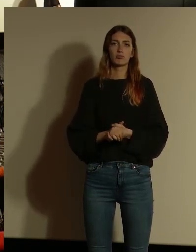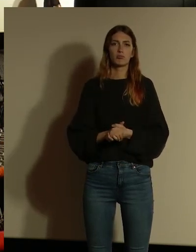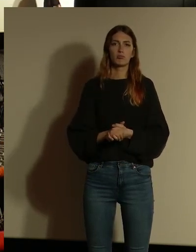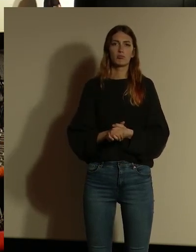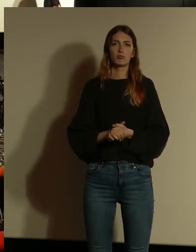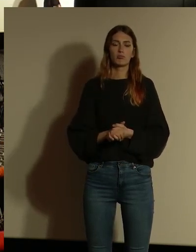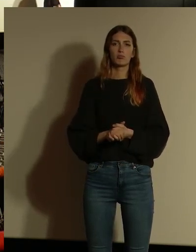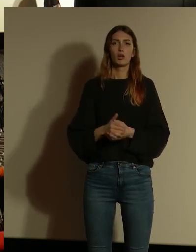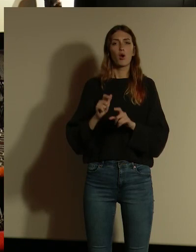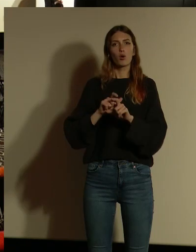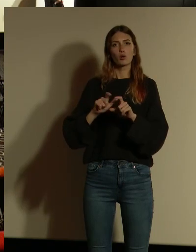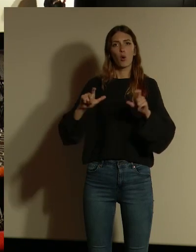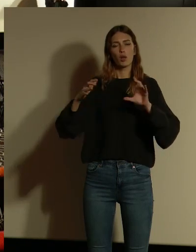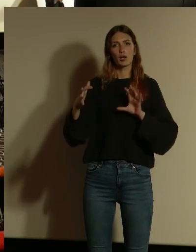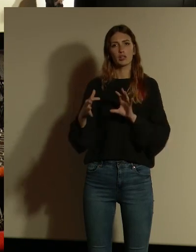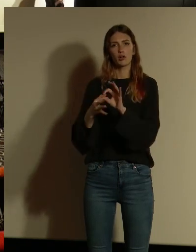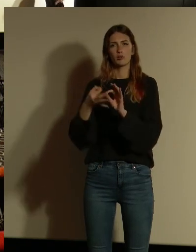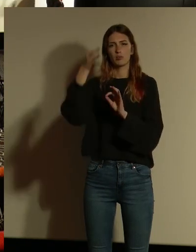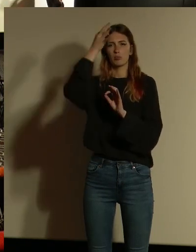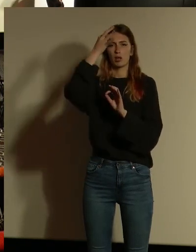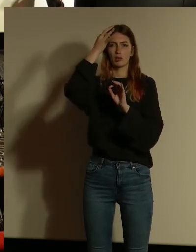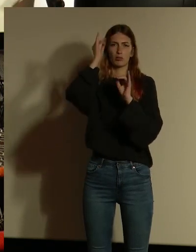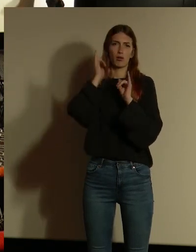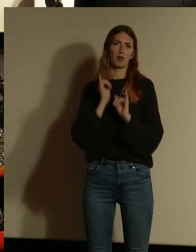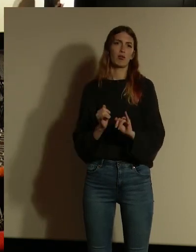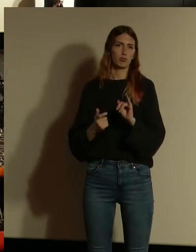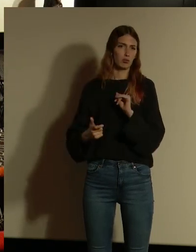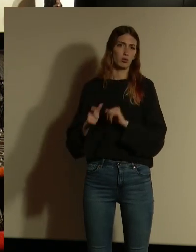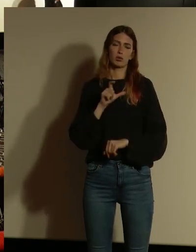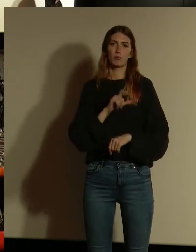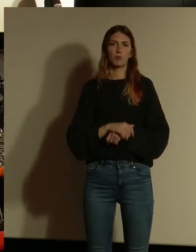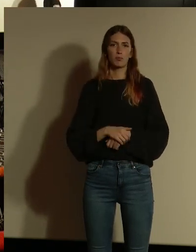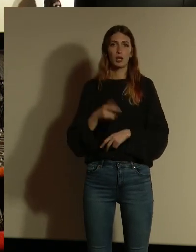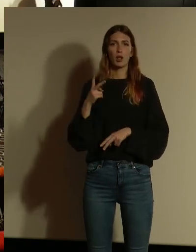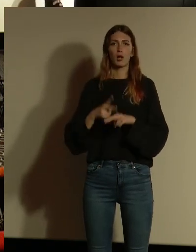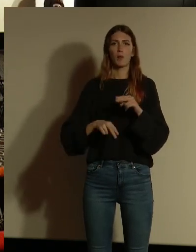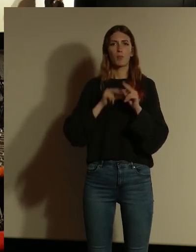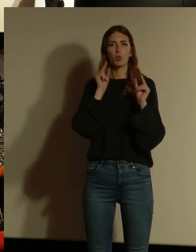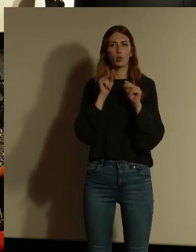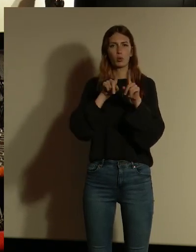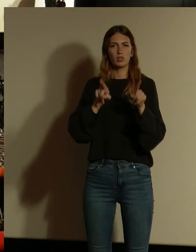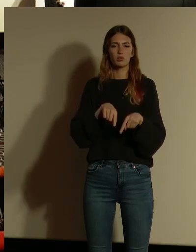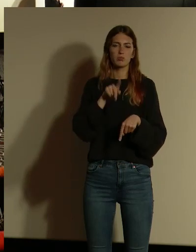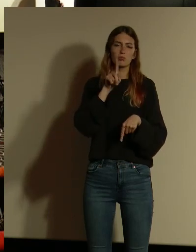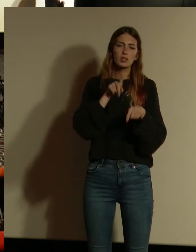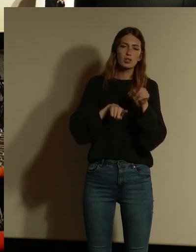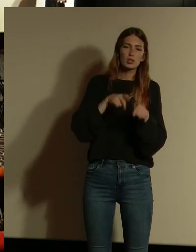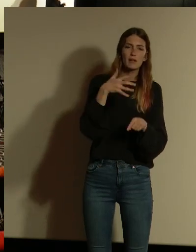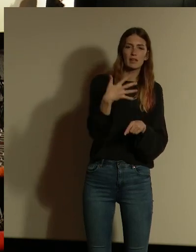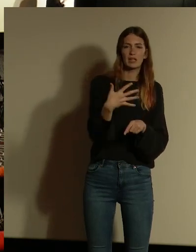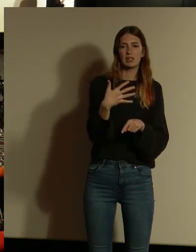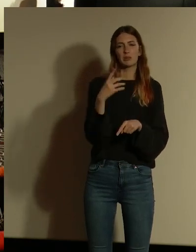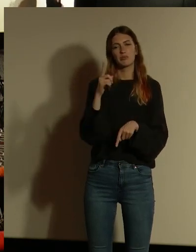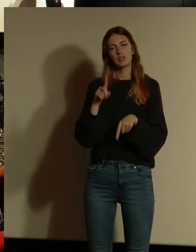Minul seonduvad kooliga enamjaolt halvad mälestused. Mul oli lõputunnistusel mõni üksik viis ja paar